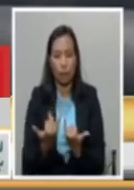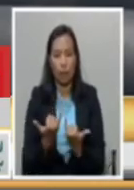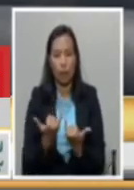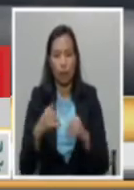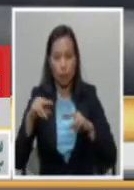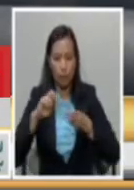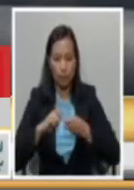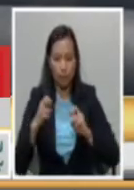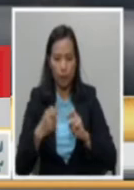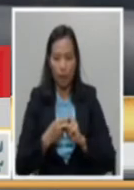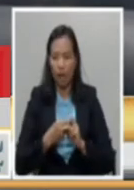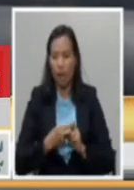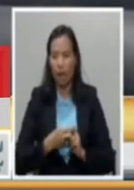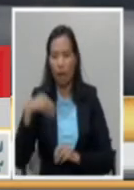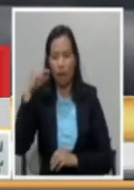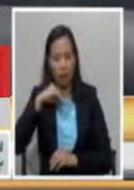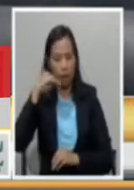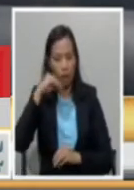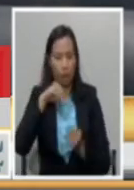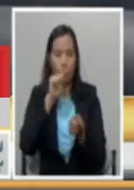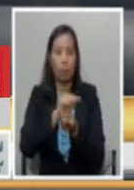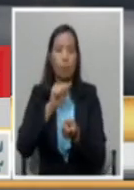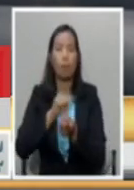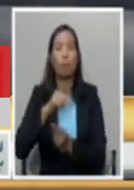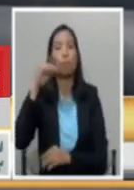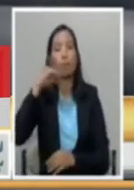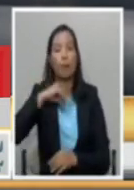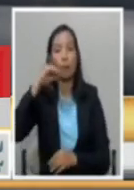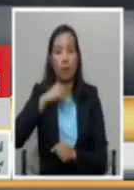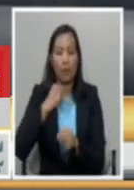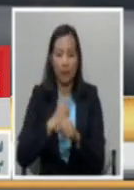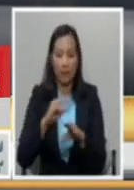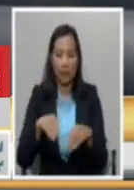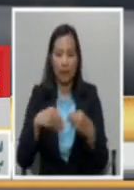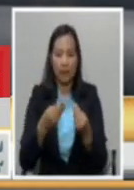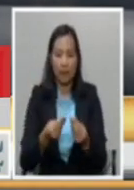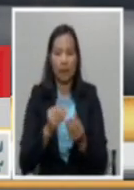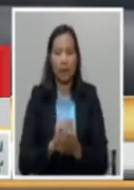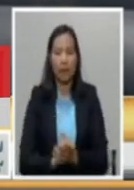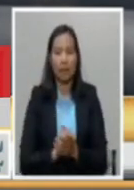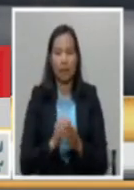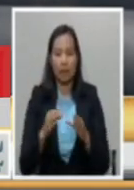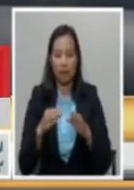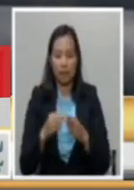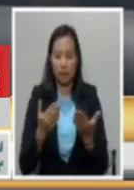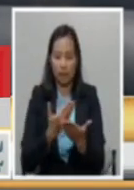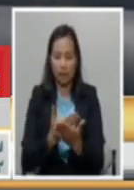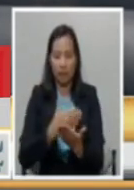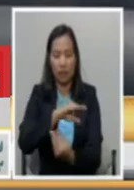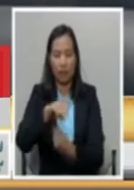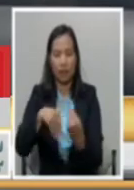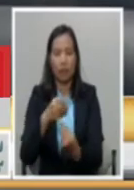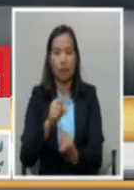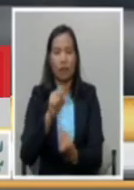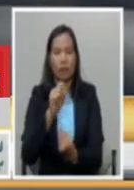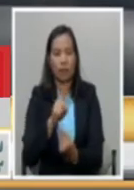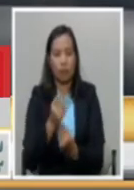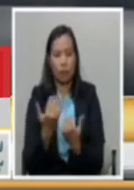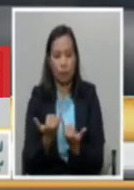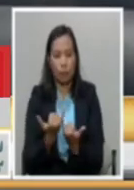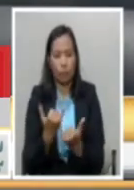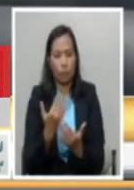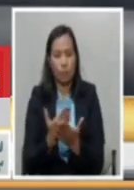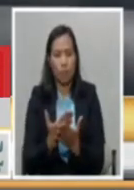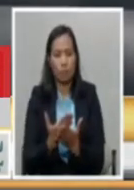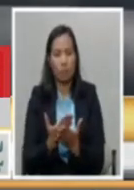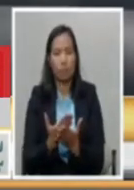นี้ได้ทำให้เกิดการหดตัวของการขยายตัวทางเศรษฐกิจเป็นเรื่องที่น่า